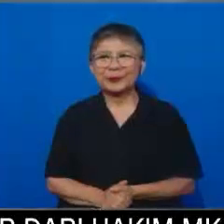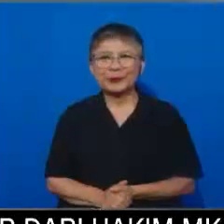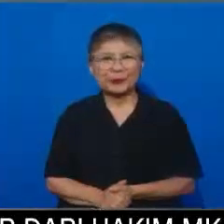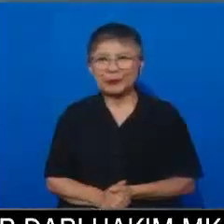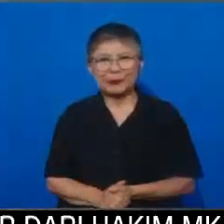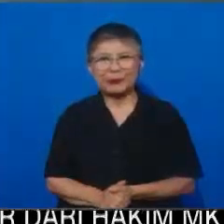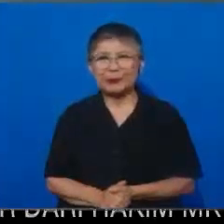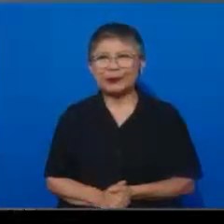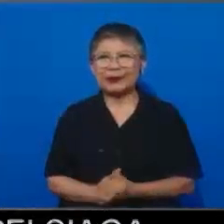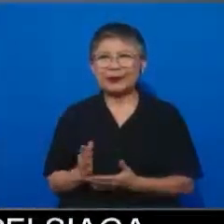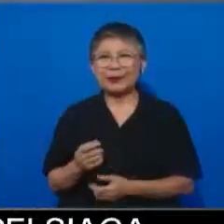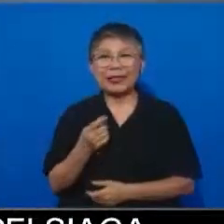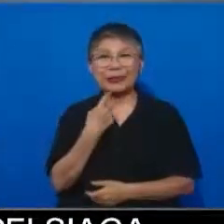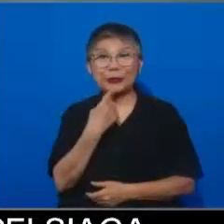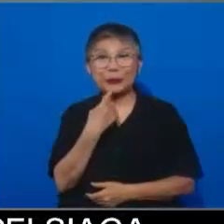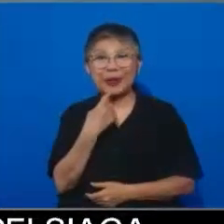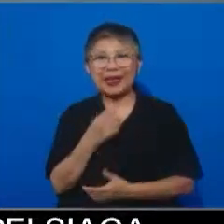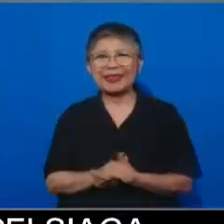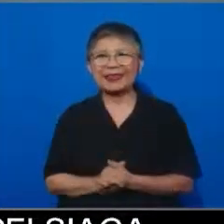eh mau icip-icip